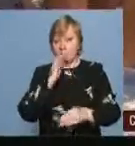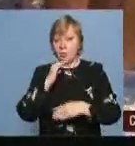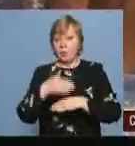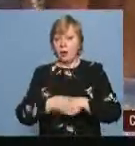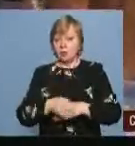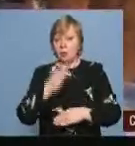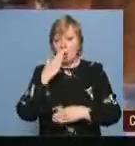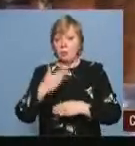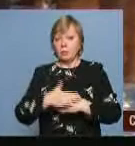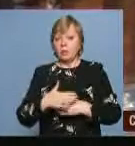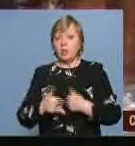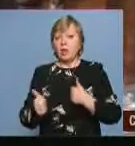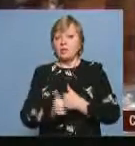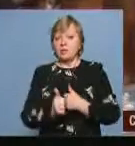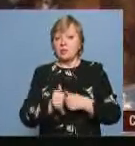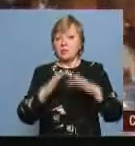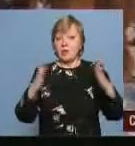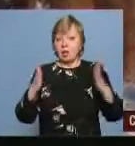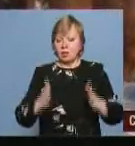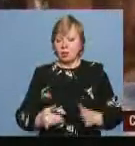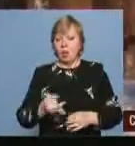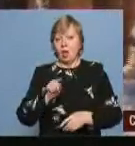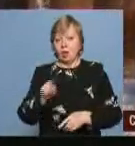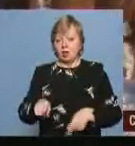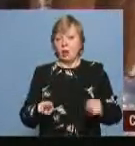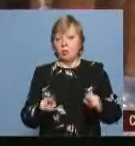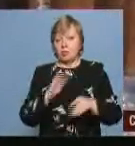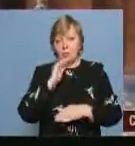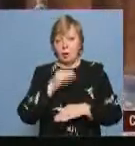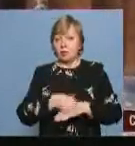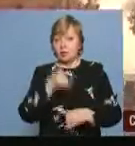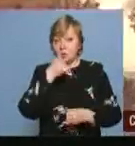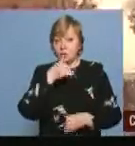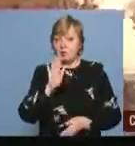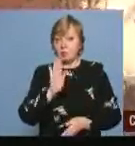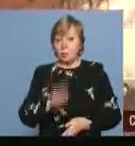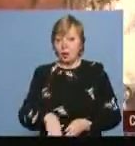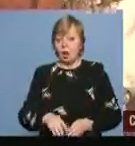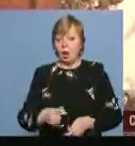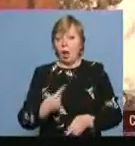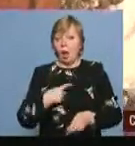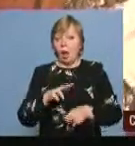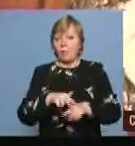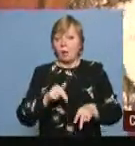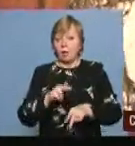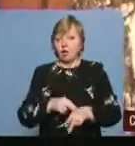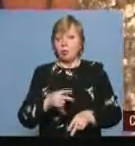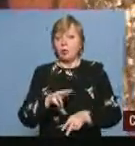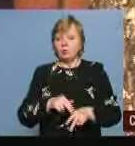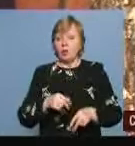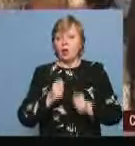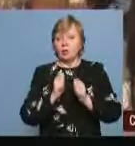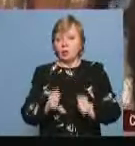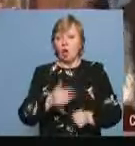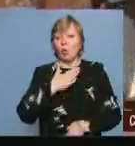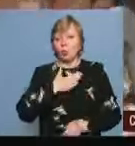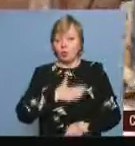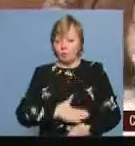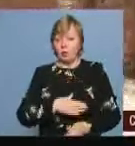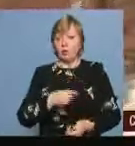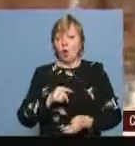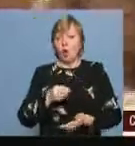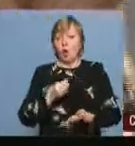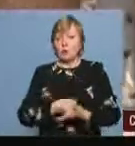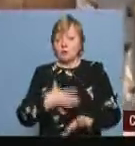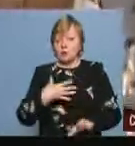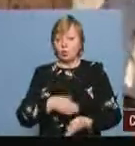пустующем здании. Но и там от представителей закона скрыться не удалось. Оперативный штаб полиции дал удовлетворительную оценку действиям